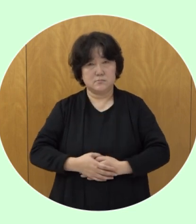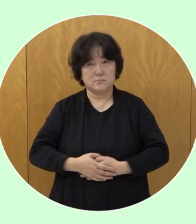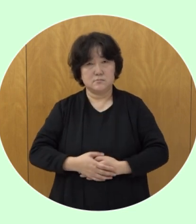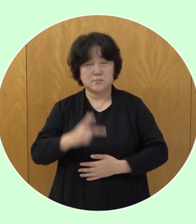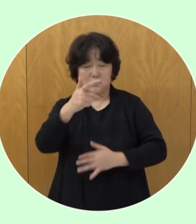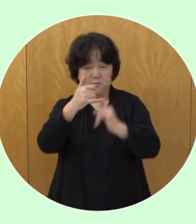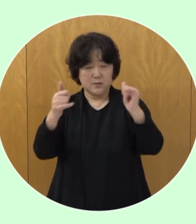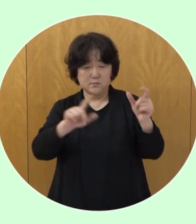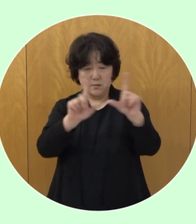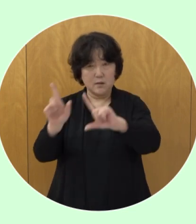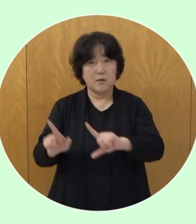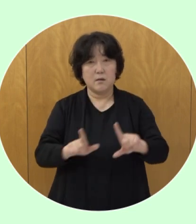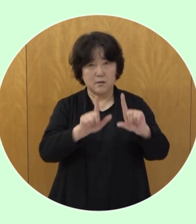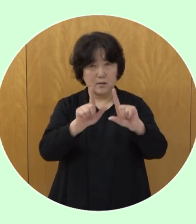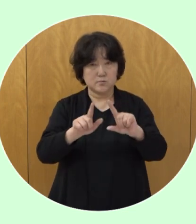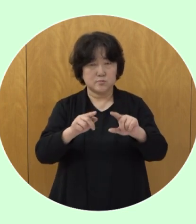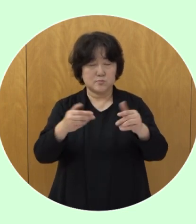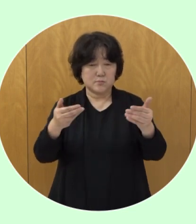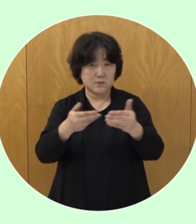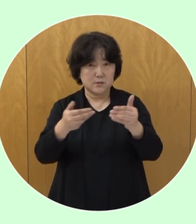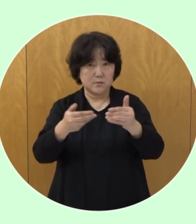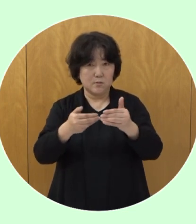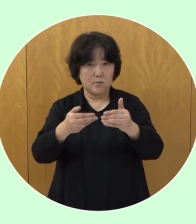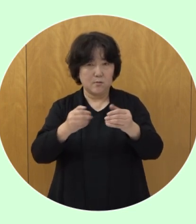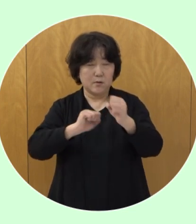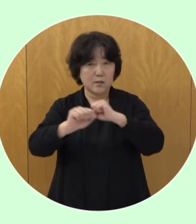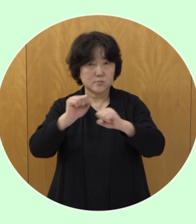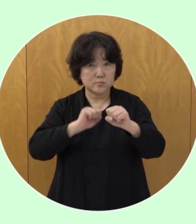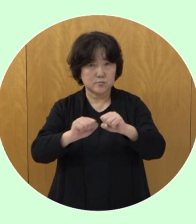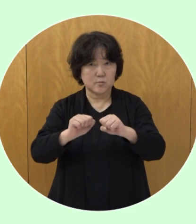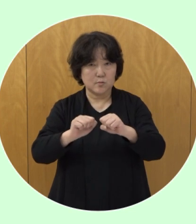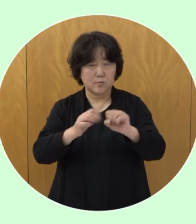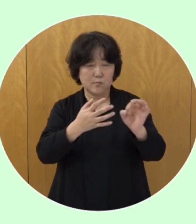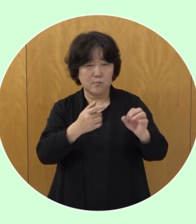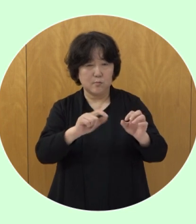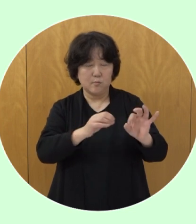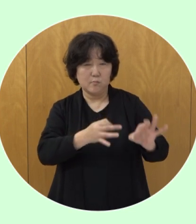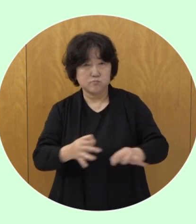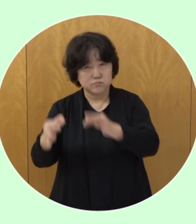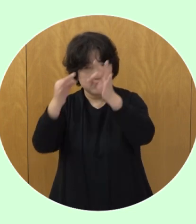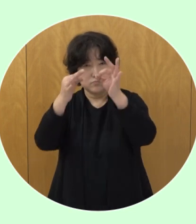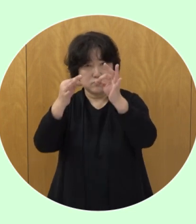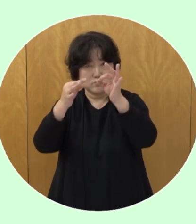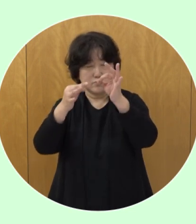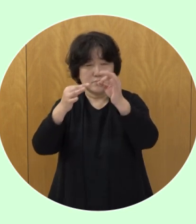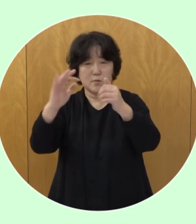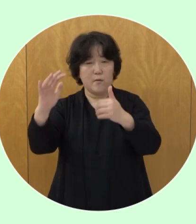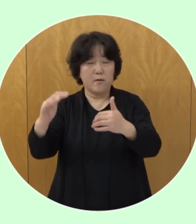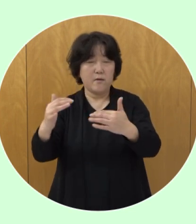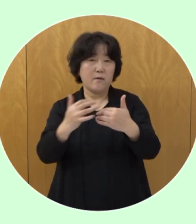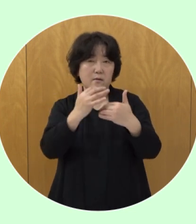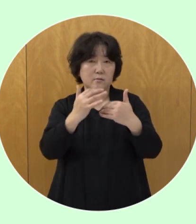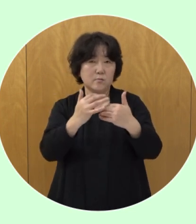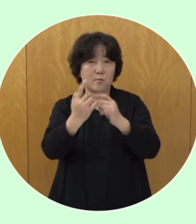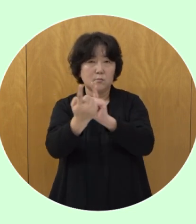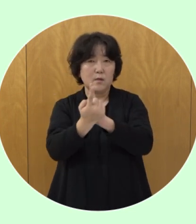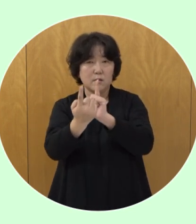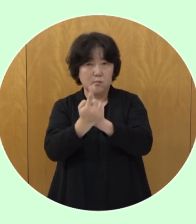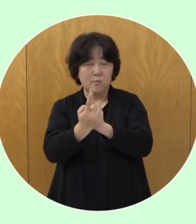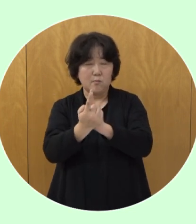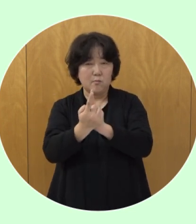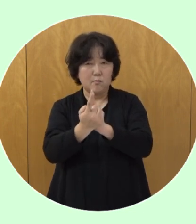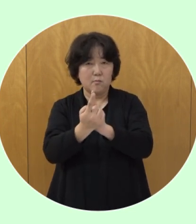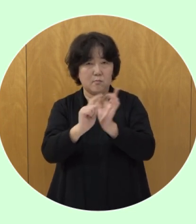民生活と事業活動における物価高騰等に伴う影響を緩和するための方策を掲げてござい